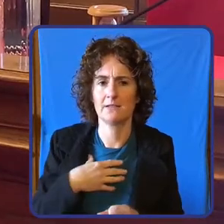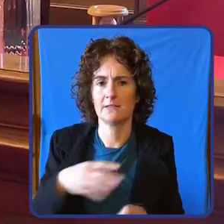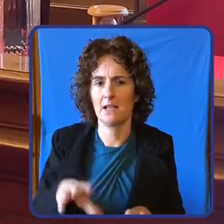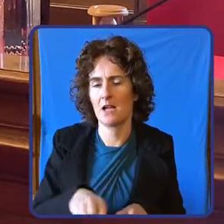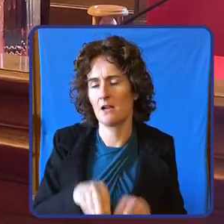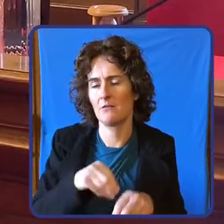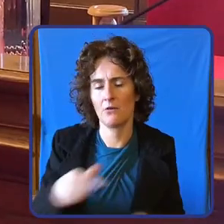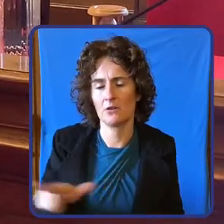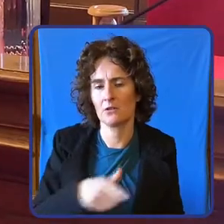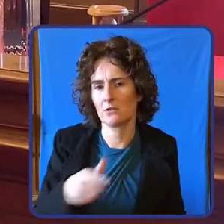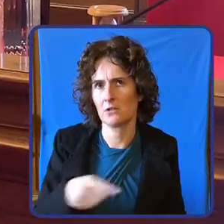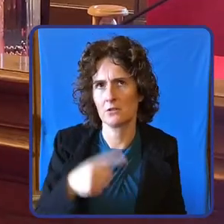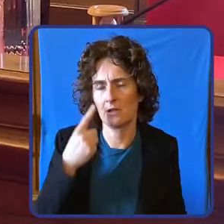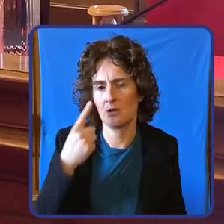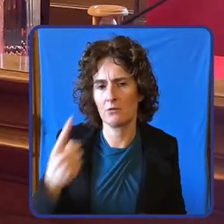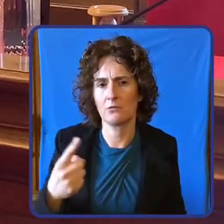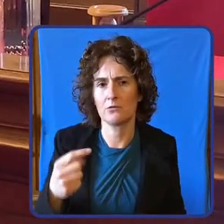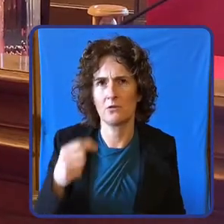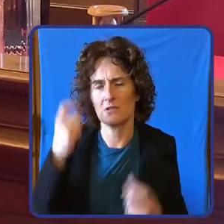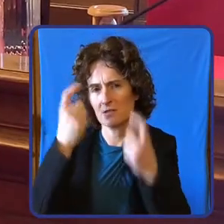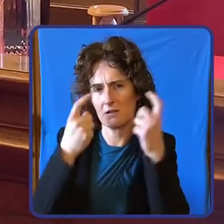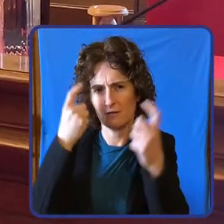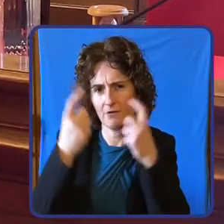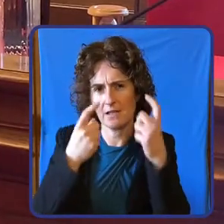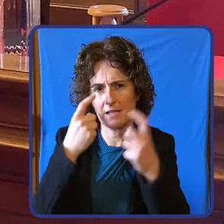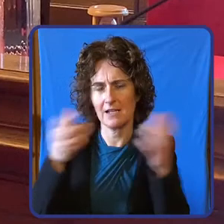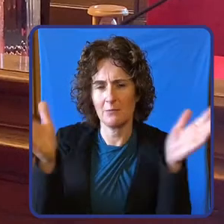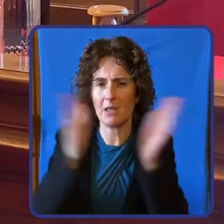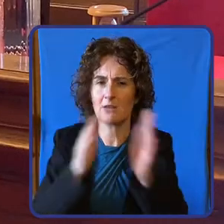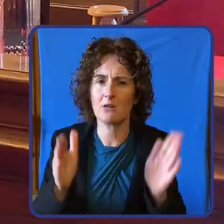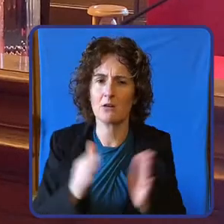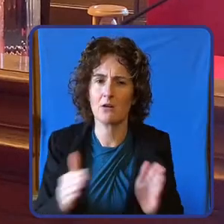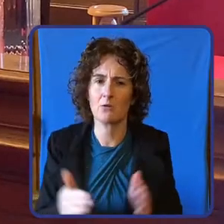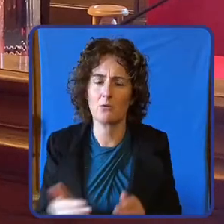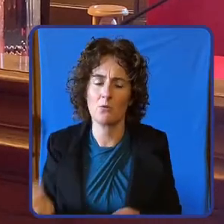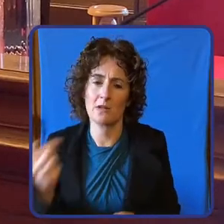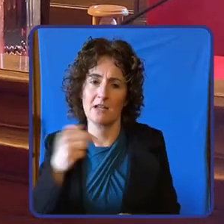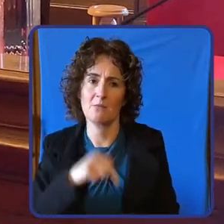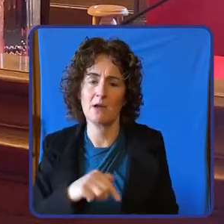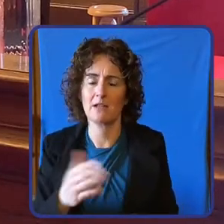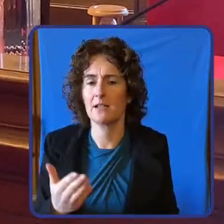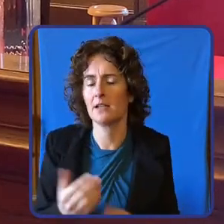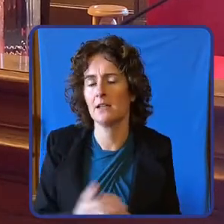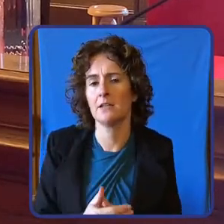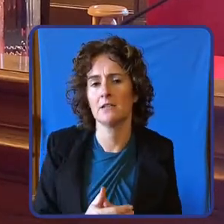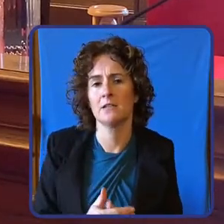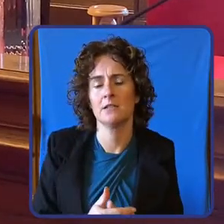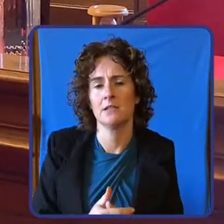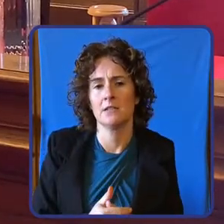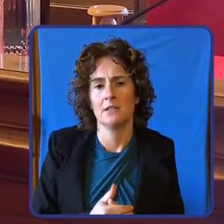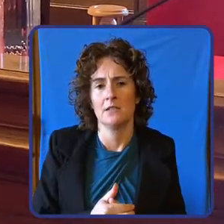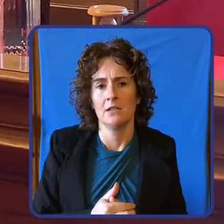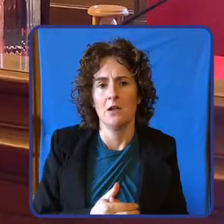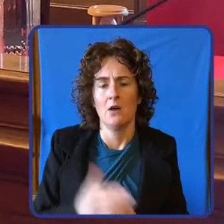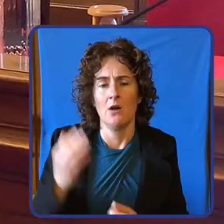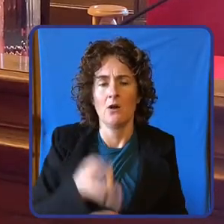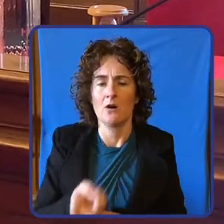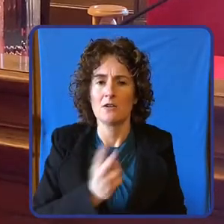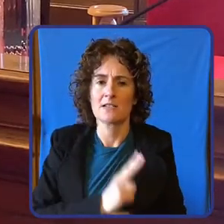hogy az a vélemény alakul ki benne, hogyha itt az állampárthoz hű